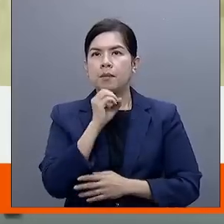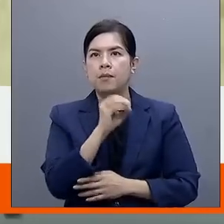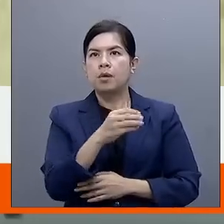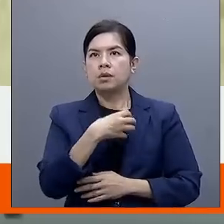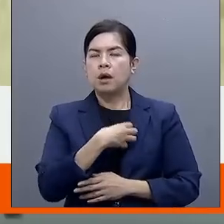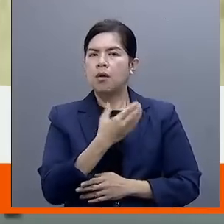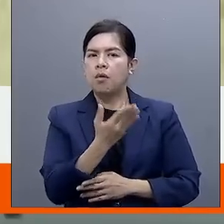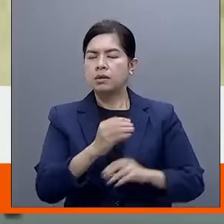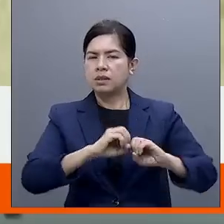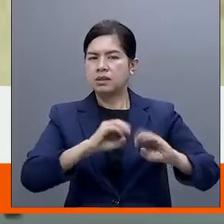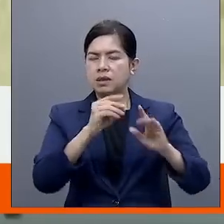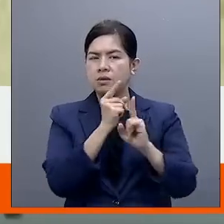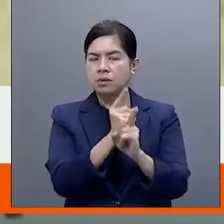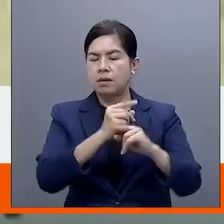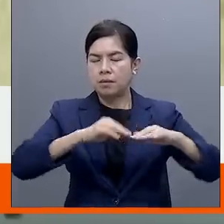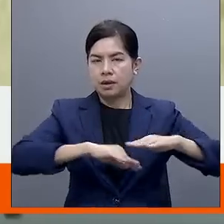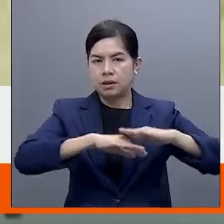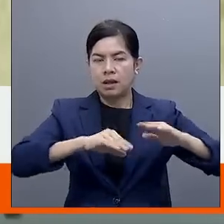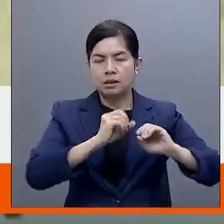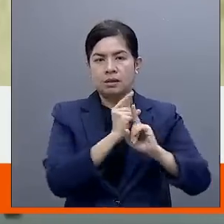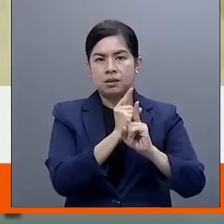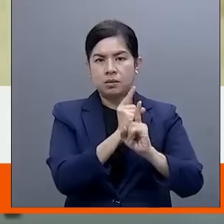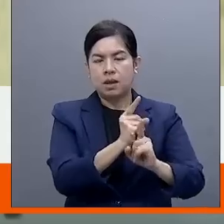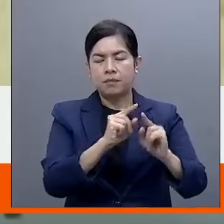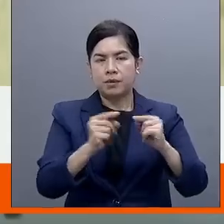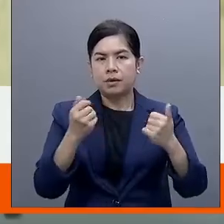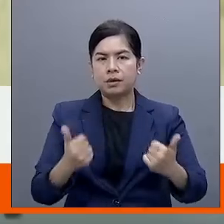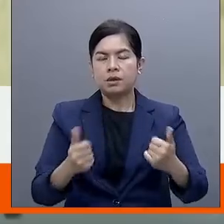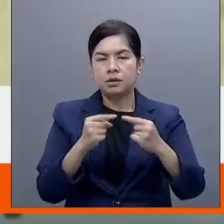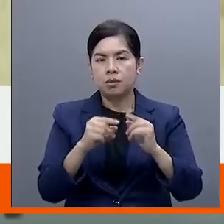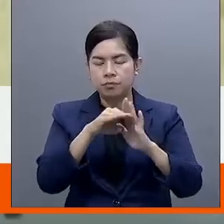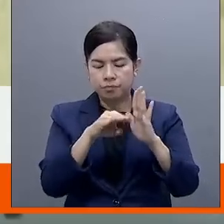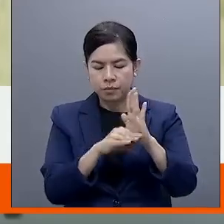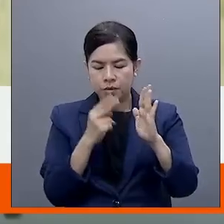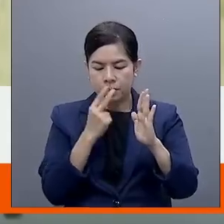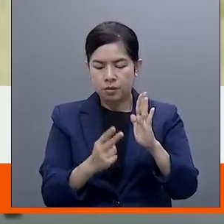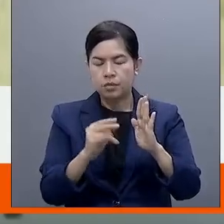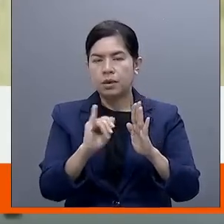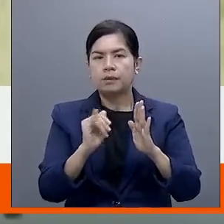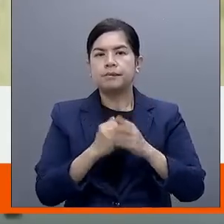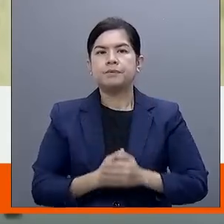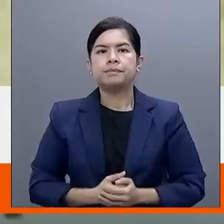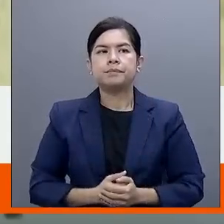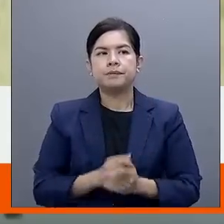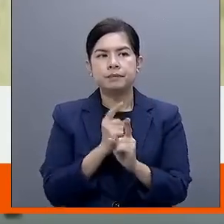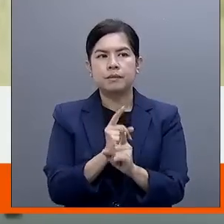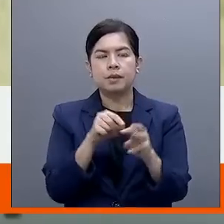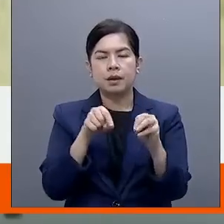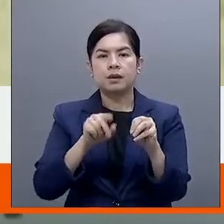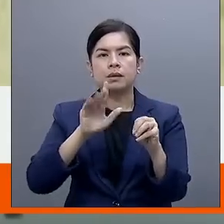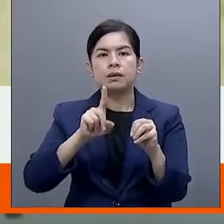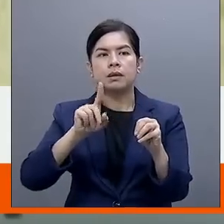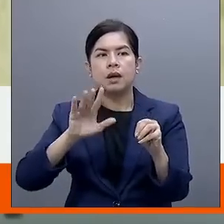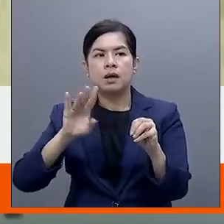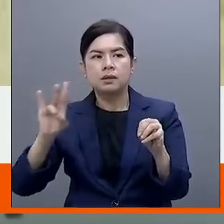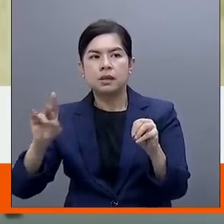อนนี้ยังไม่ได้ระบุว่าใครทำหน้าที่อะไรยังไงนะครับแต่157ชัดเจนแล้ว149ให้รวบรวมพยานหลักฐานแล้ว